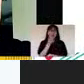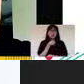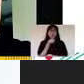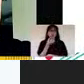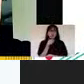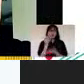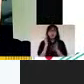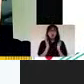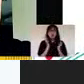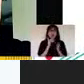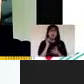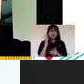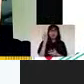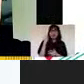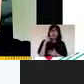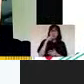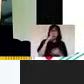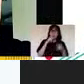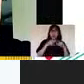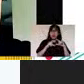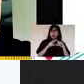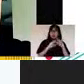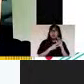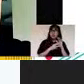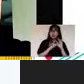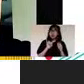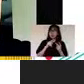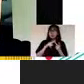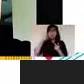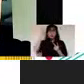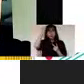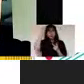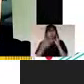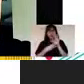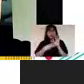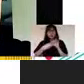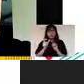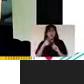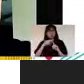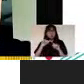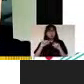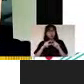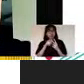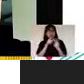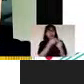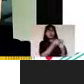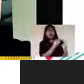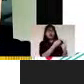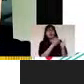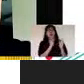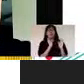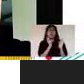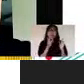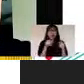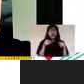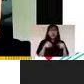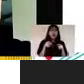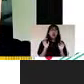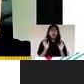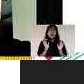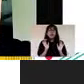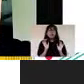Mutia. Saya cepat aja. Pada intinya memang muncul berbagai kerentanan gitu